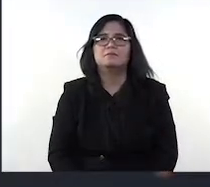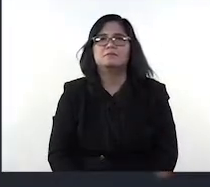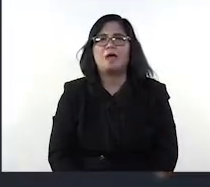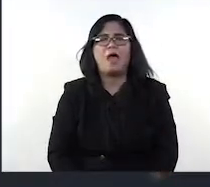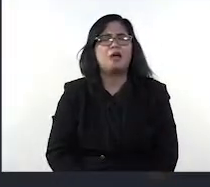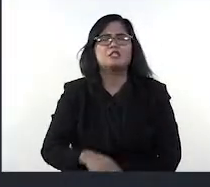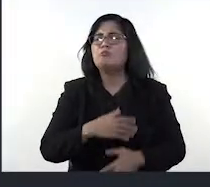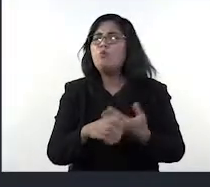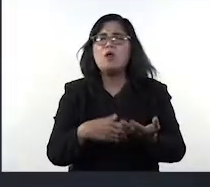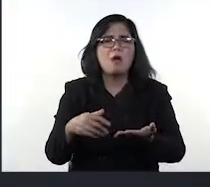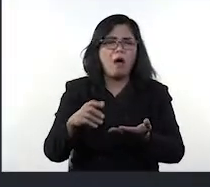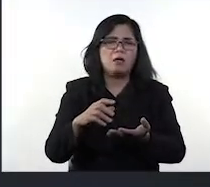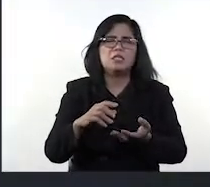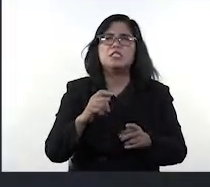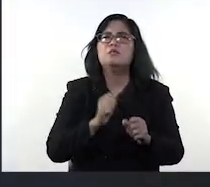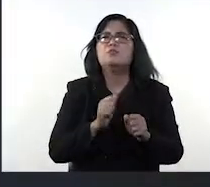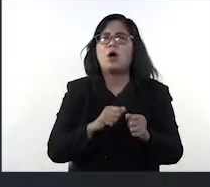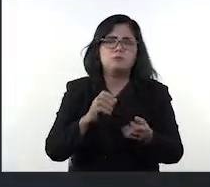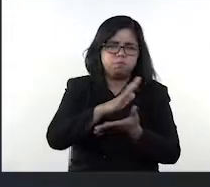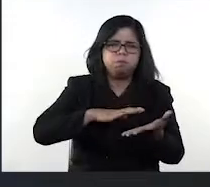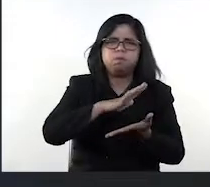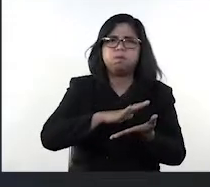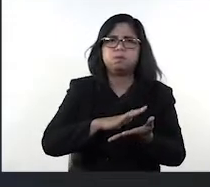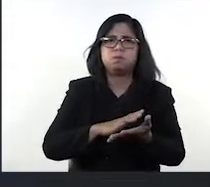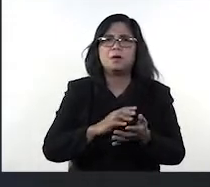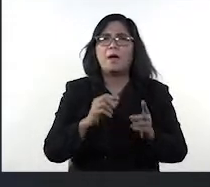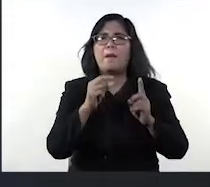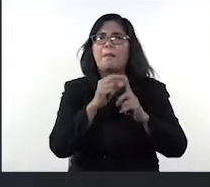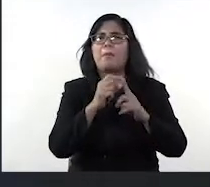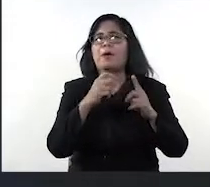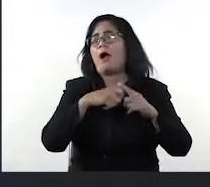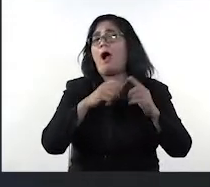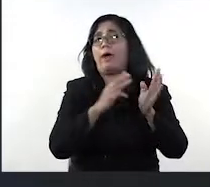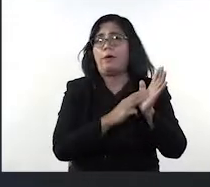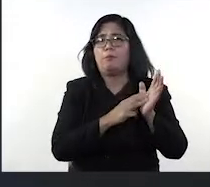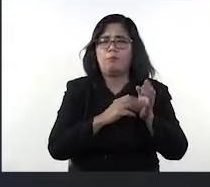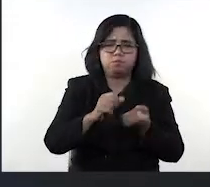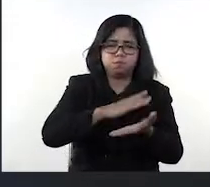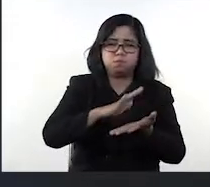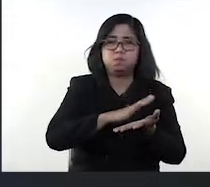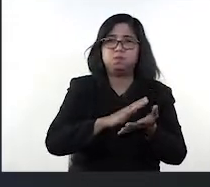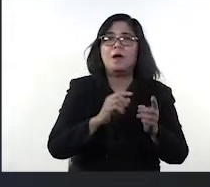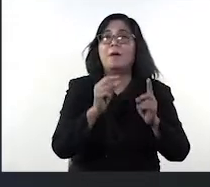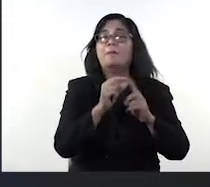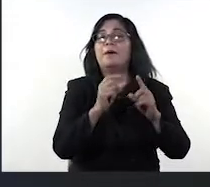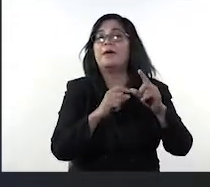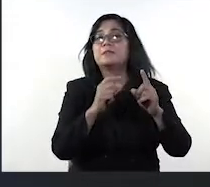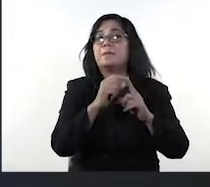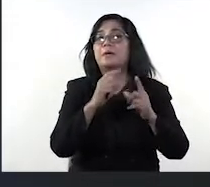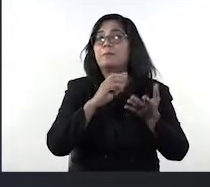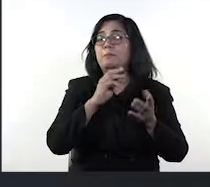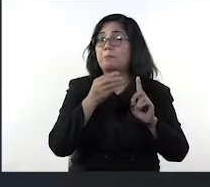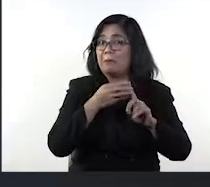Hai apa aja gaduh Hai ppkm gaduh fsbp Gandu